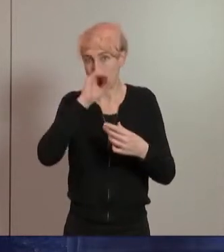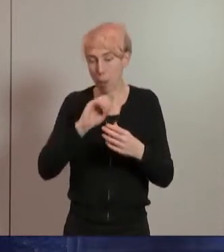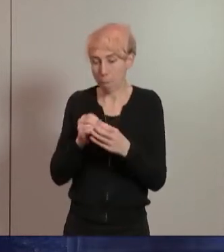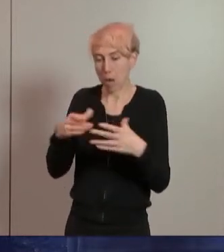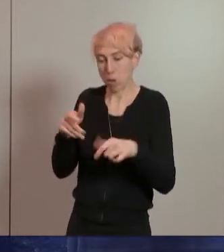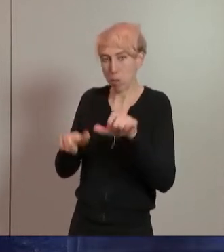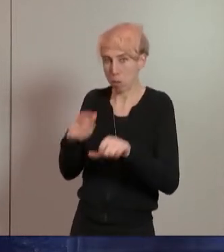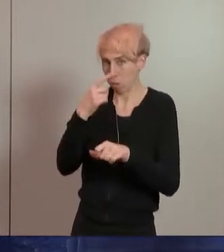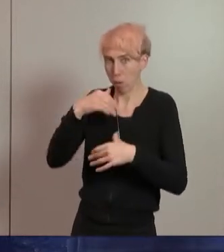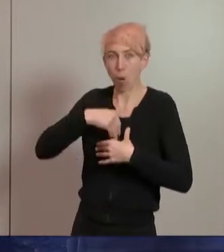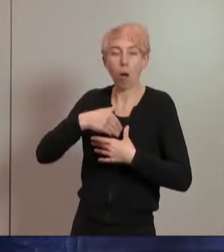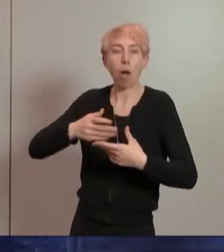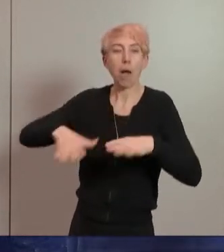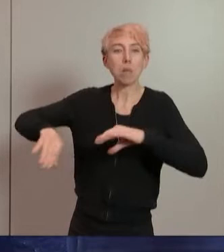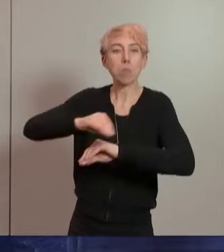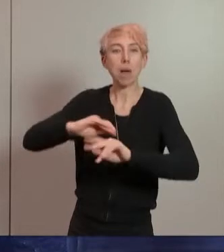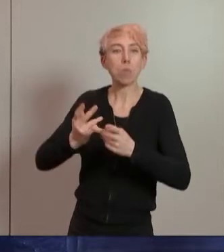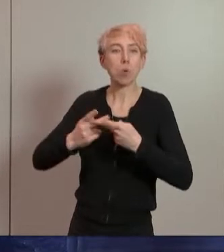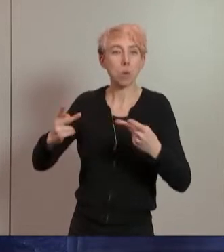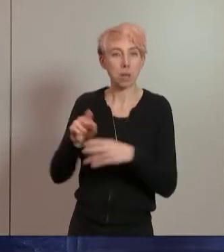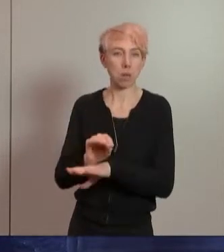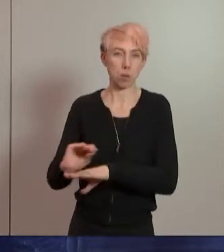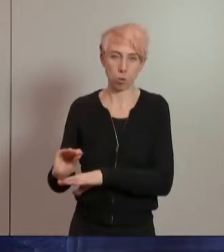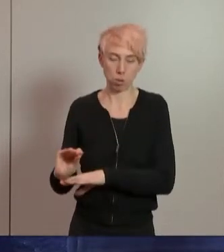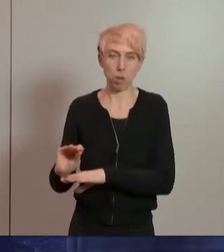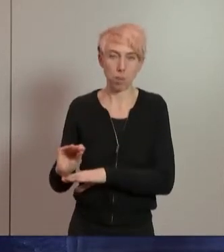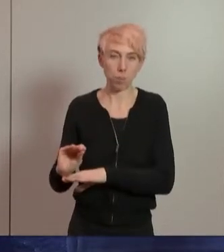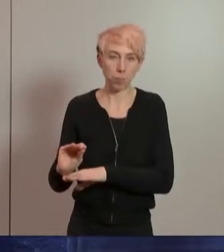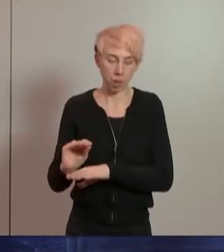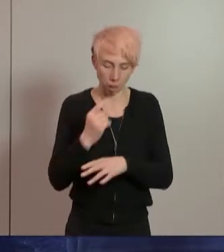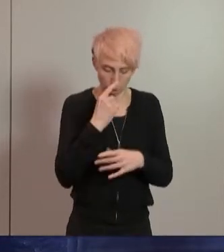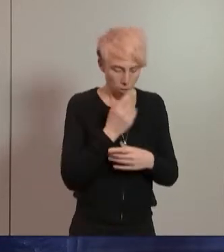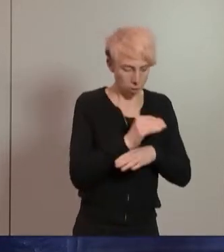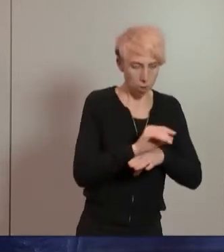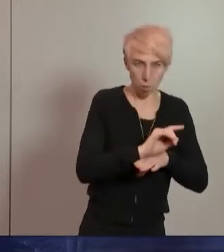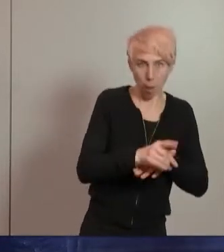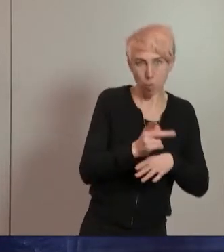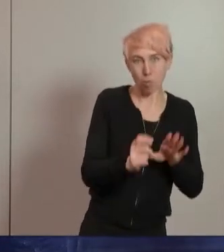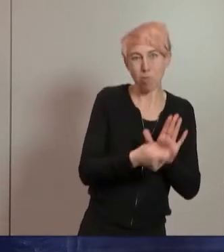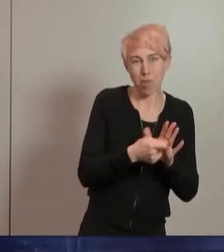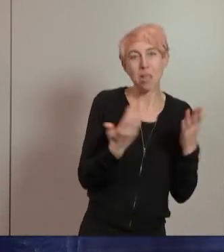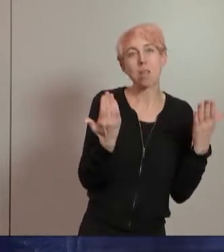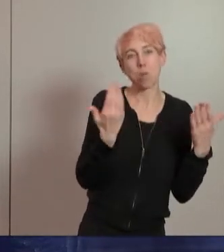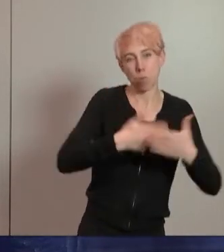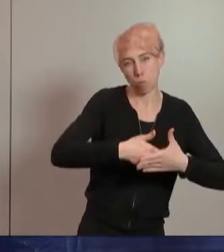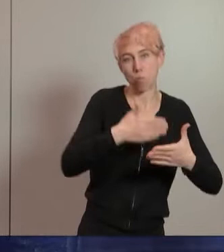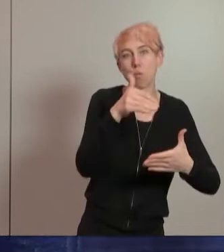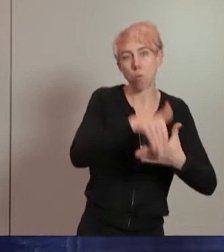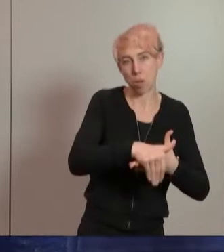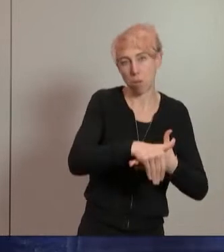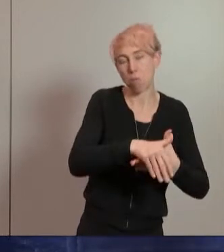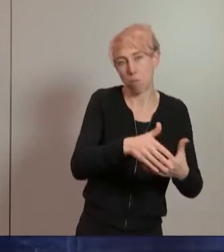public. Le sentiment plus lié à l'insécurité, il était prononcé sur le soir et la nuit. Donc soyons